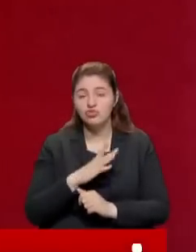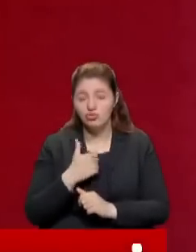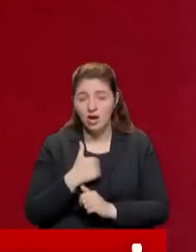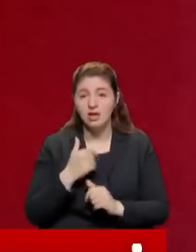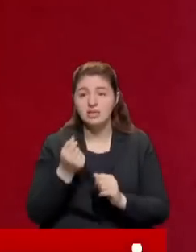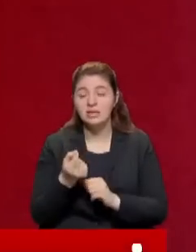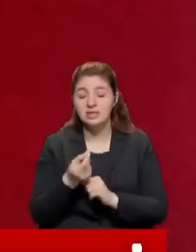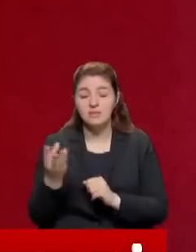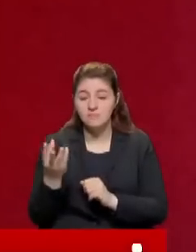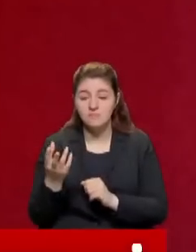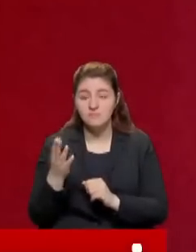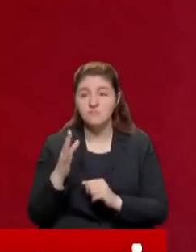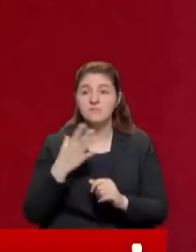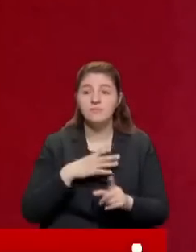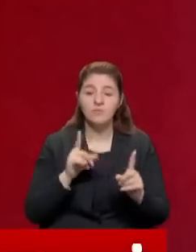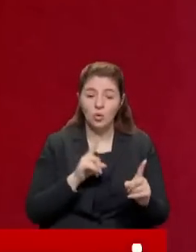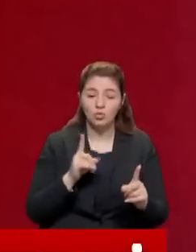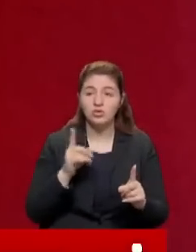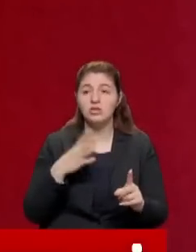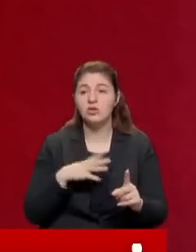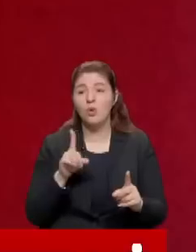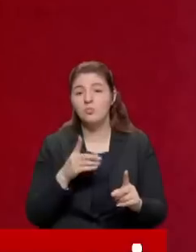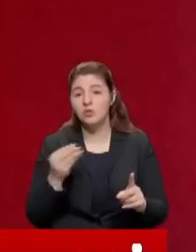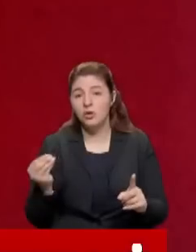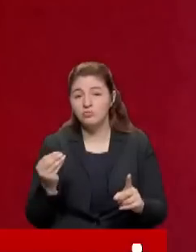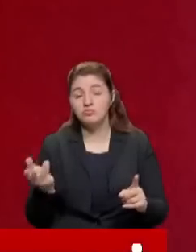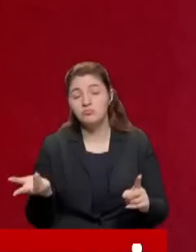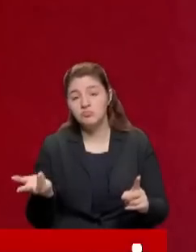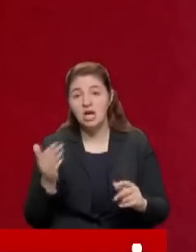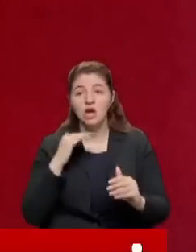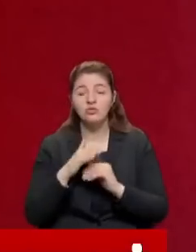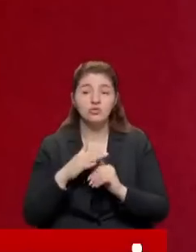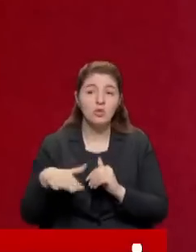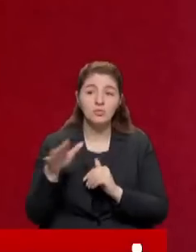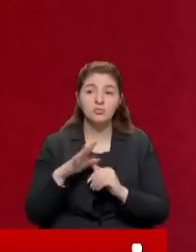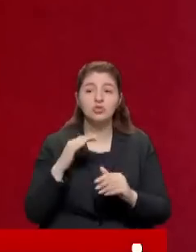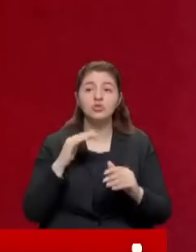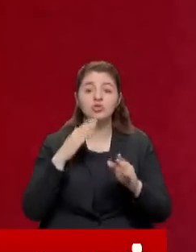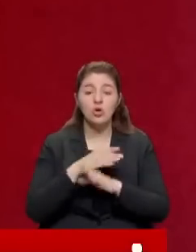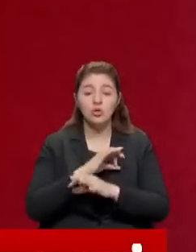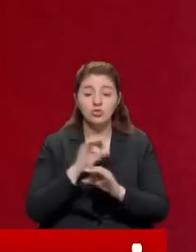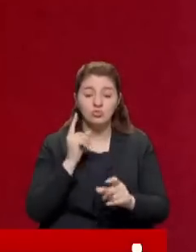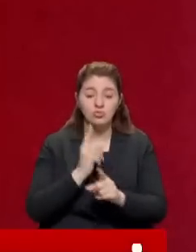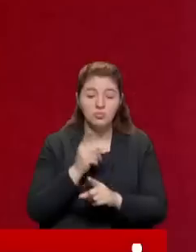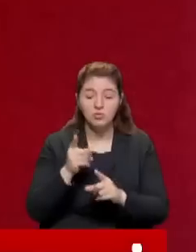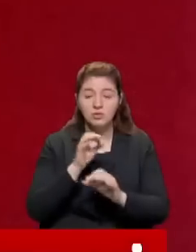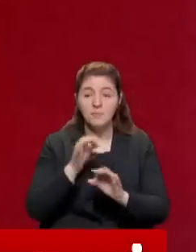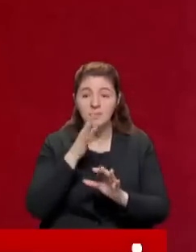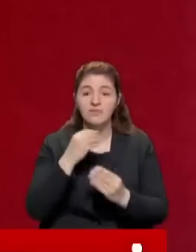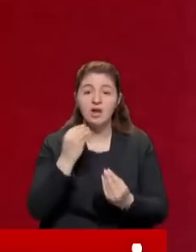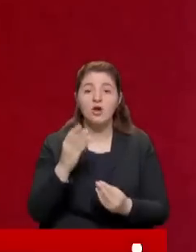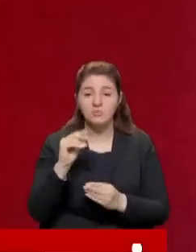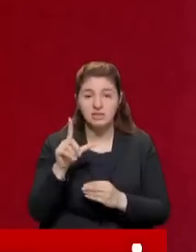Sayı ister 10 kişi olsun ister 10 milyon olsun. Kamunun toplumu doğru dürüst bu konularda